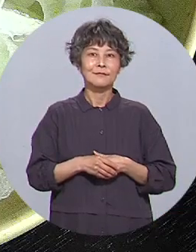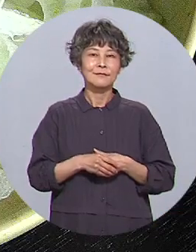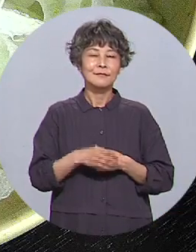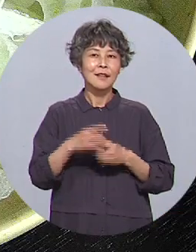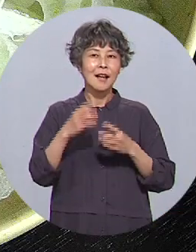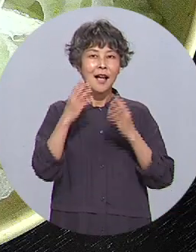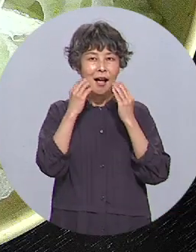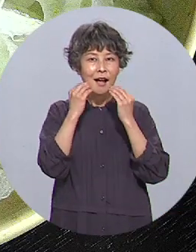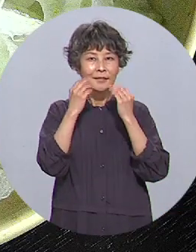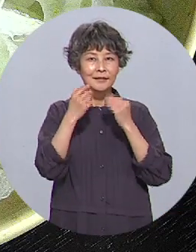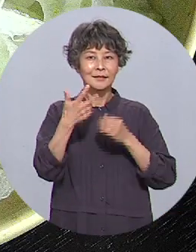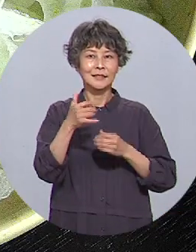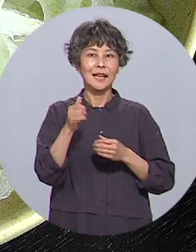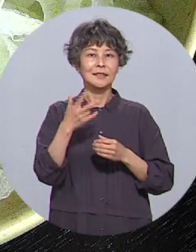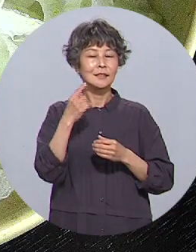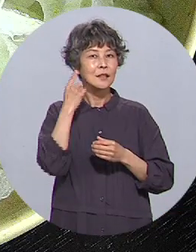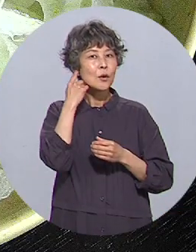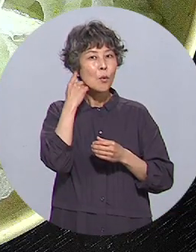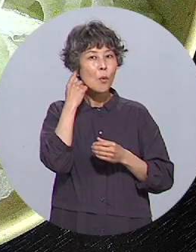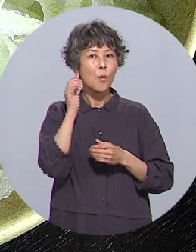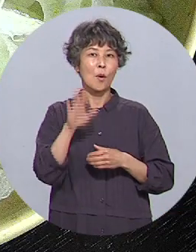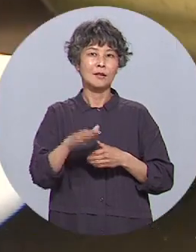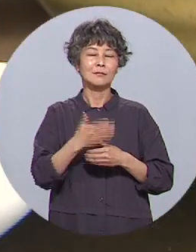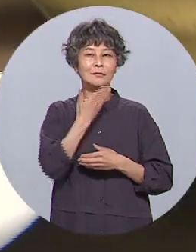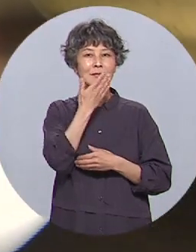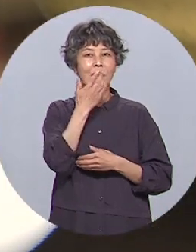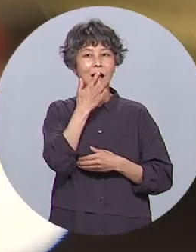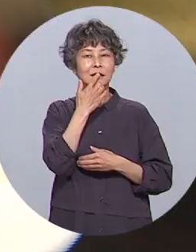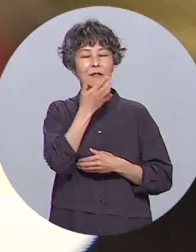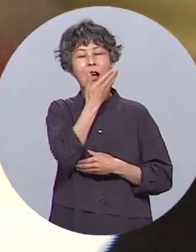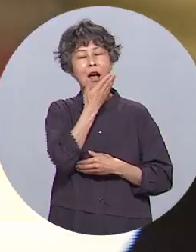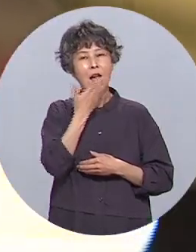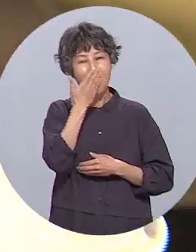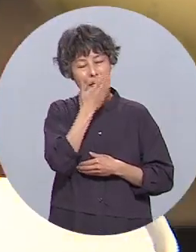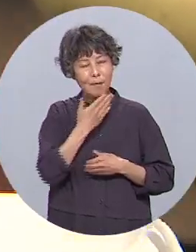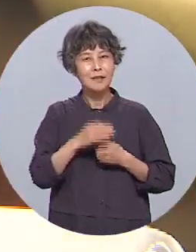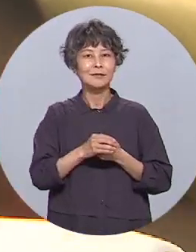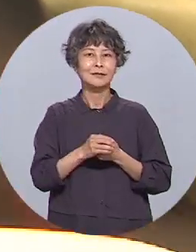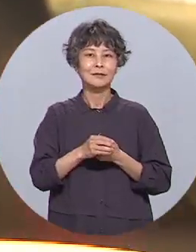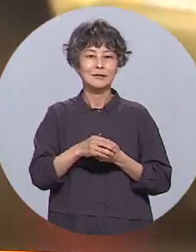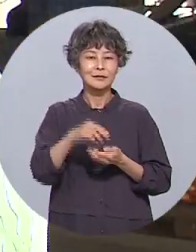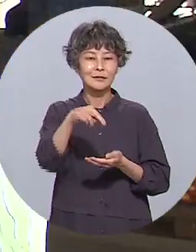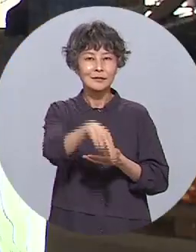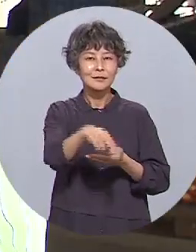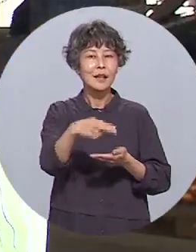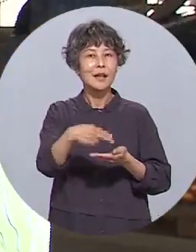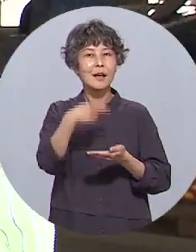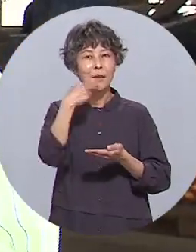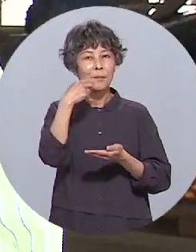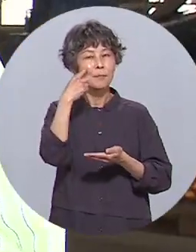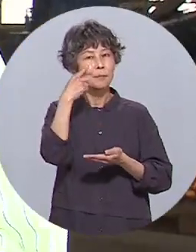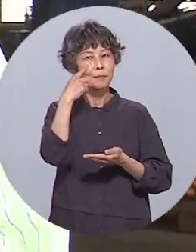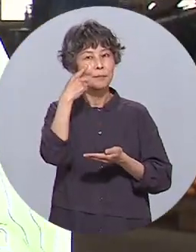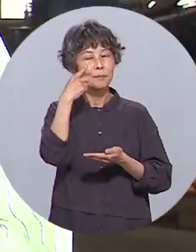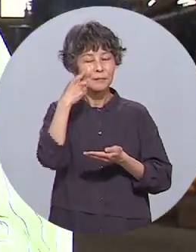シャキシャキで本当に甘いですね。 ポン酢もつけて食べてもら って、いただいて、